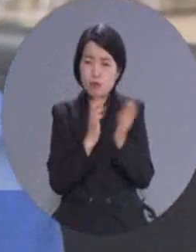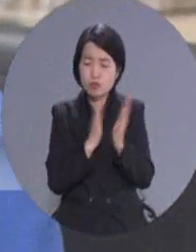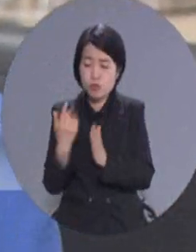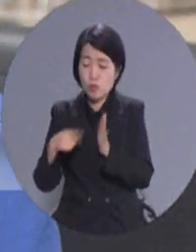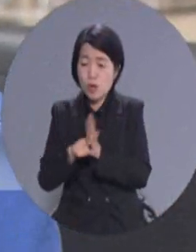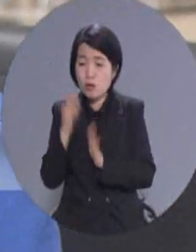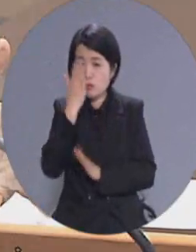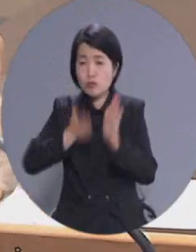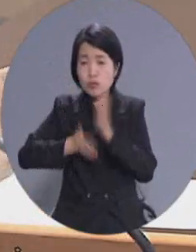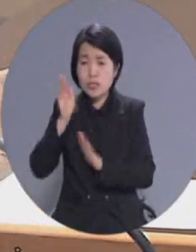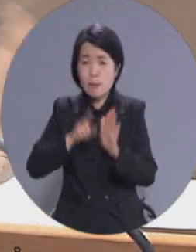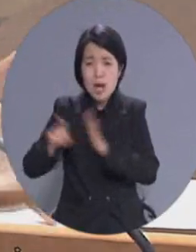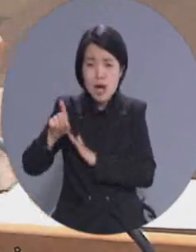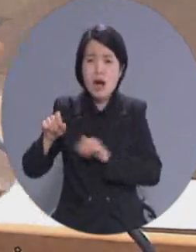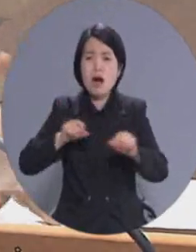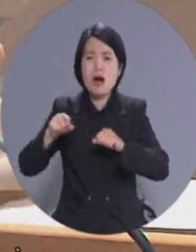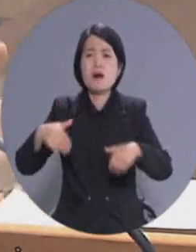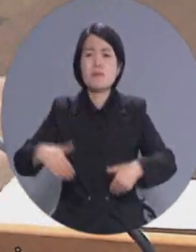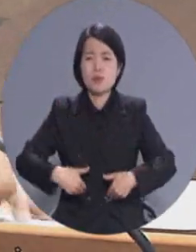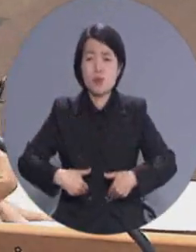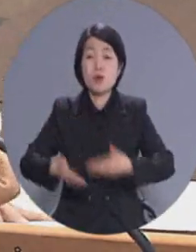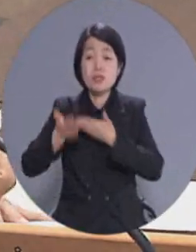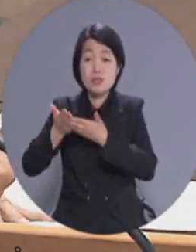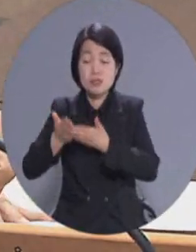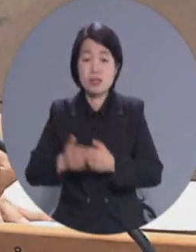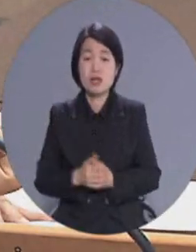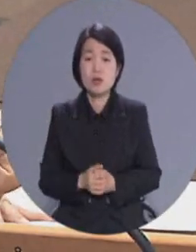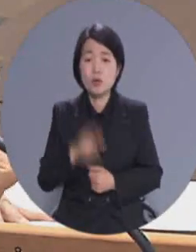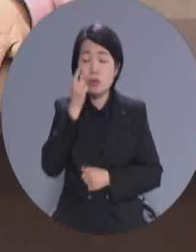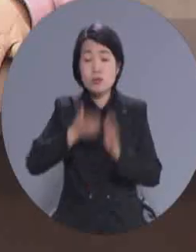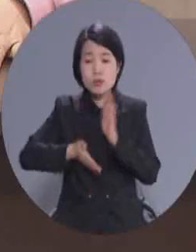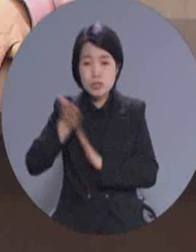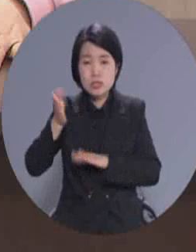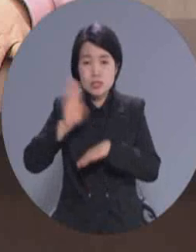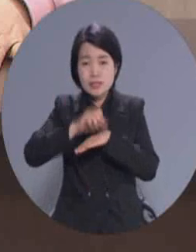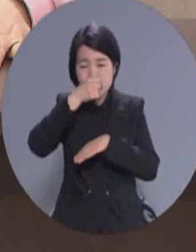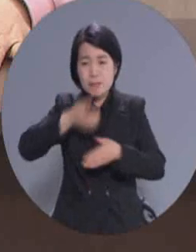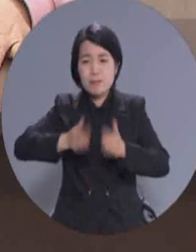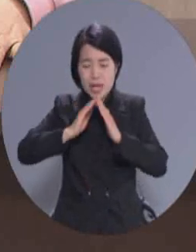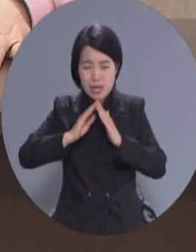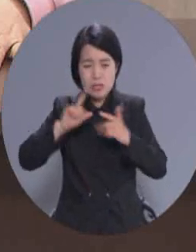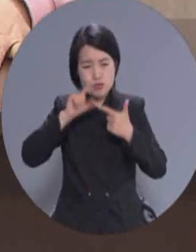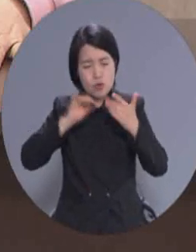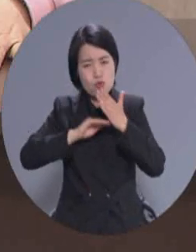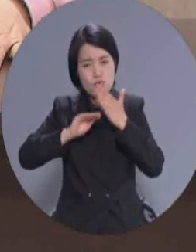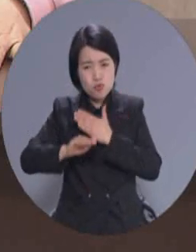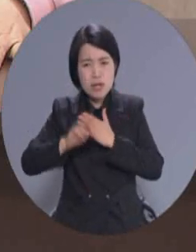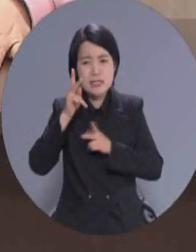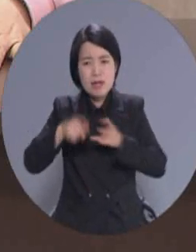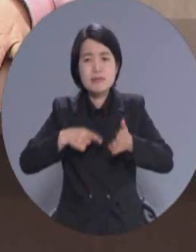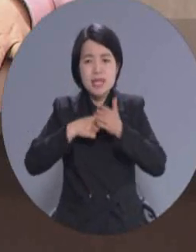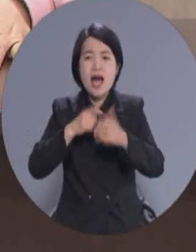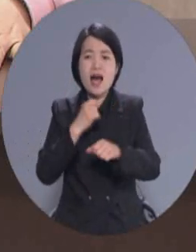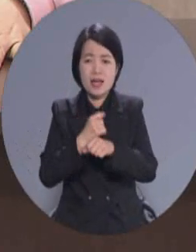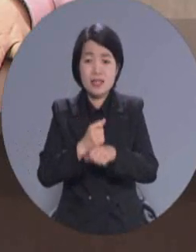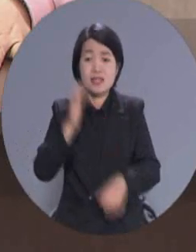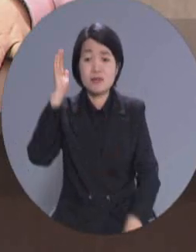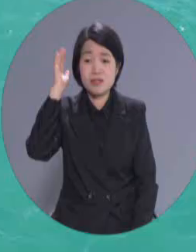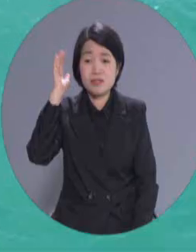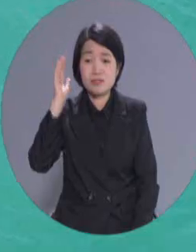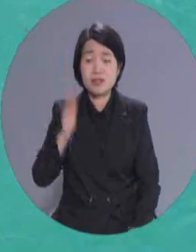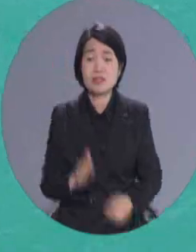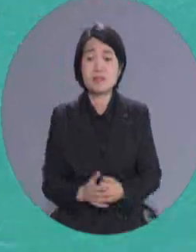여수시가 적극적으로 나서야 한다고 주장하고 있고 여수시는 추경을 통해 하반기부터 사업을 시행하겠다고